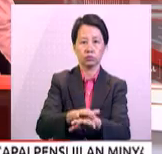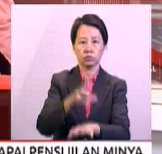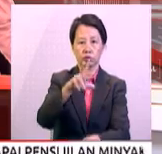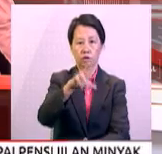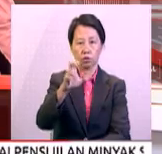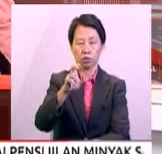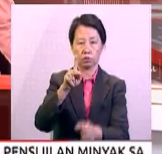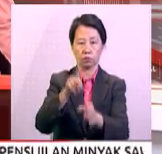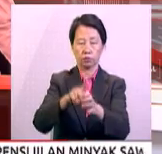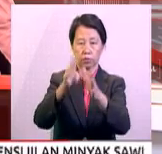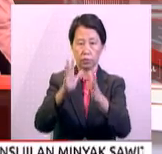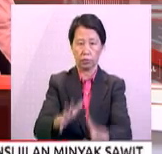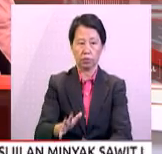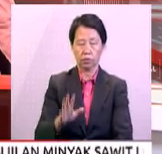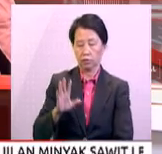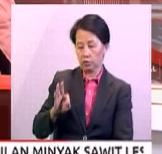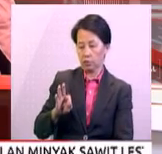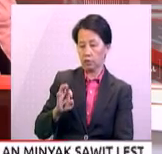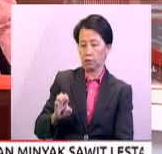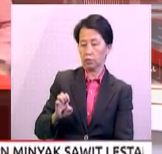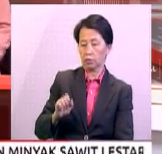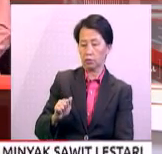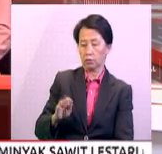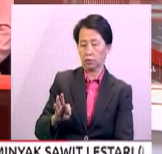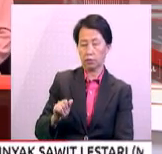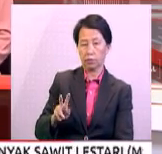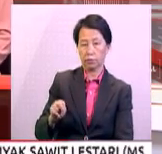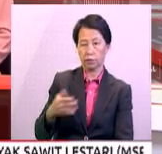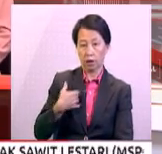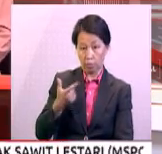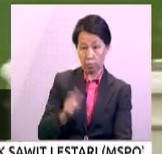300 peserta. Fabian William ada laporannya.